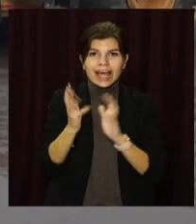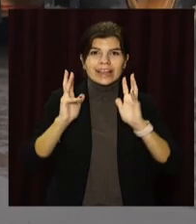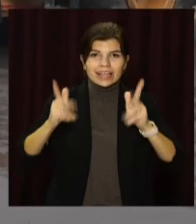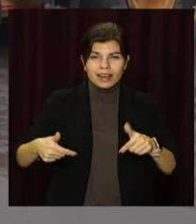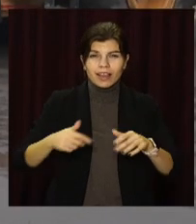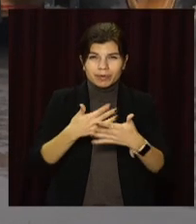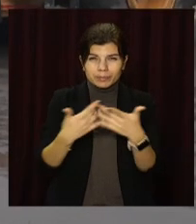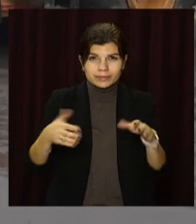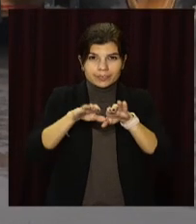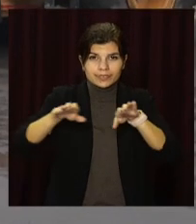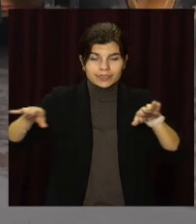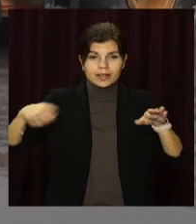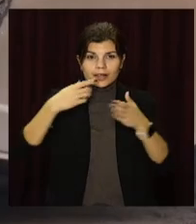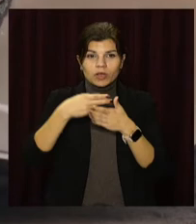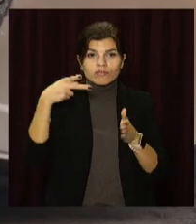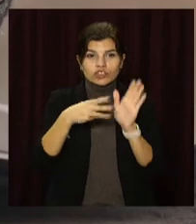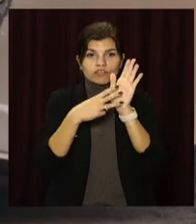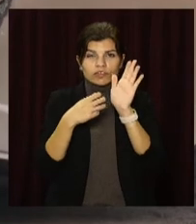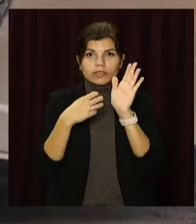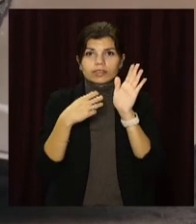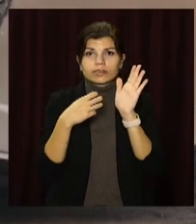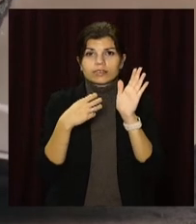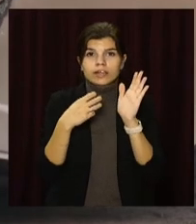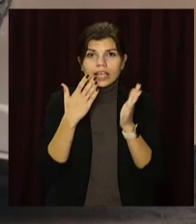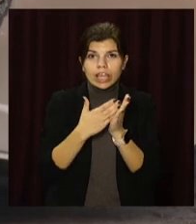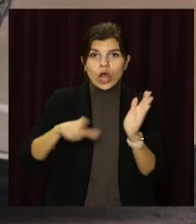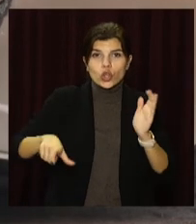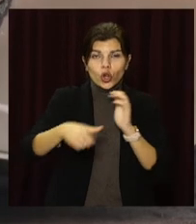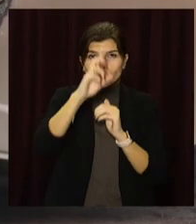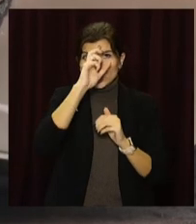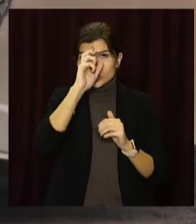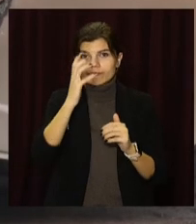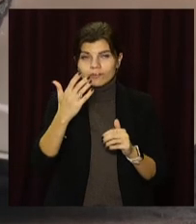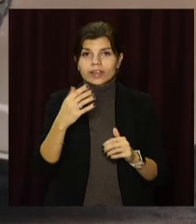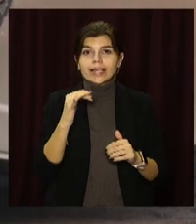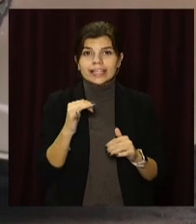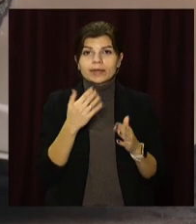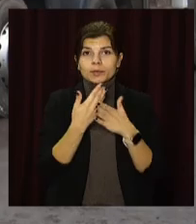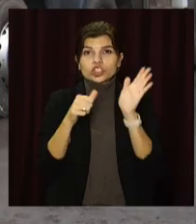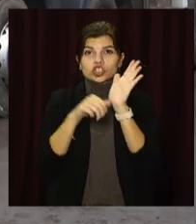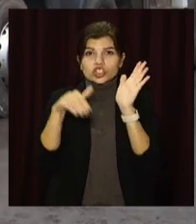На Дніпропетровщині 2827 кілометрів доріг державного значення та майже